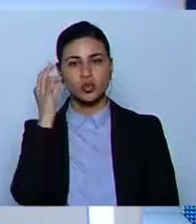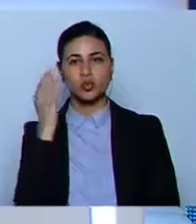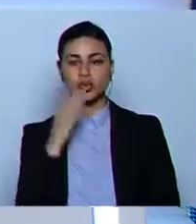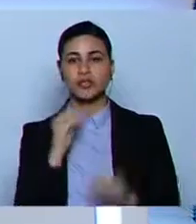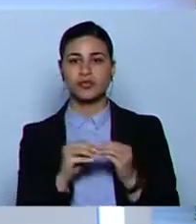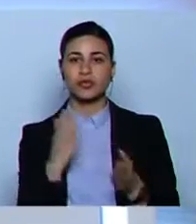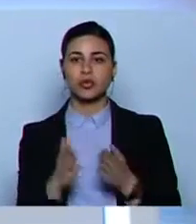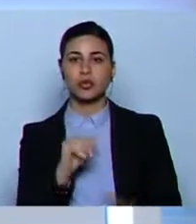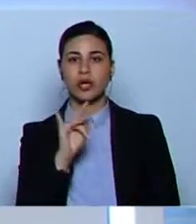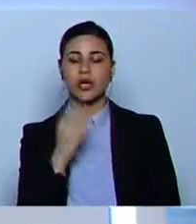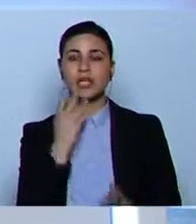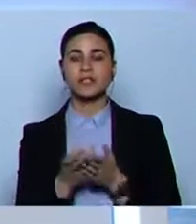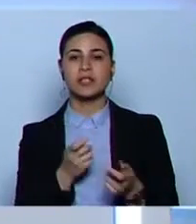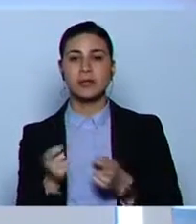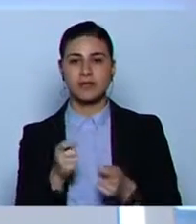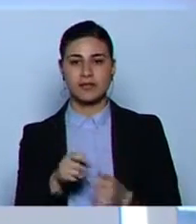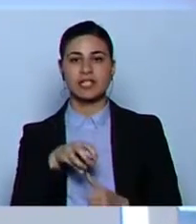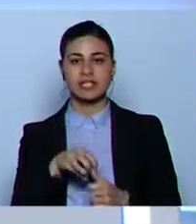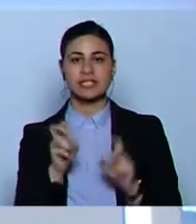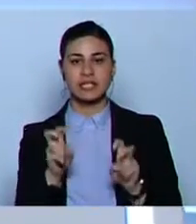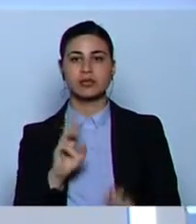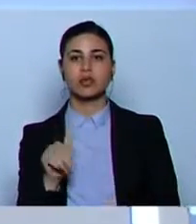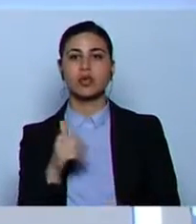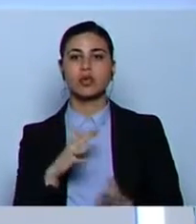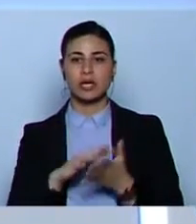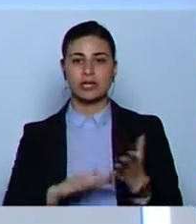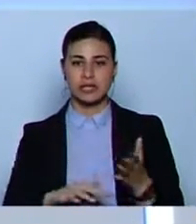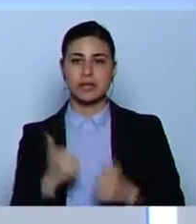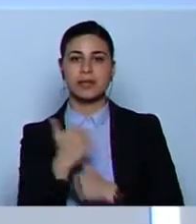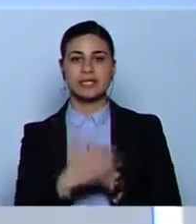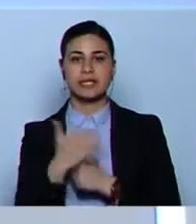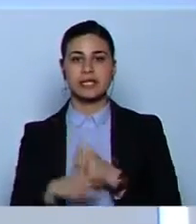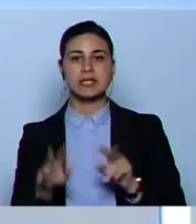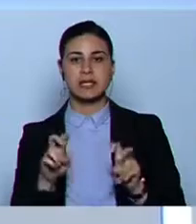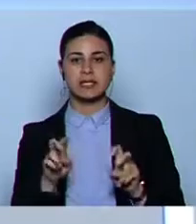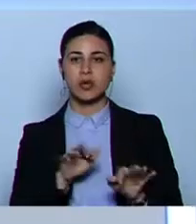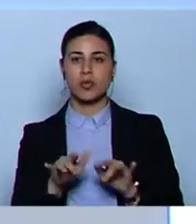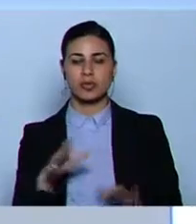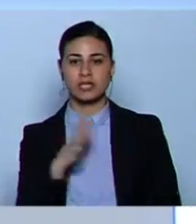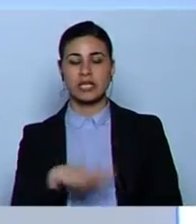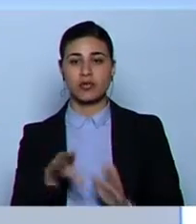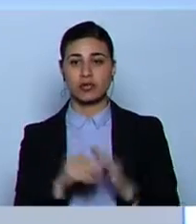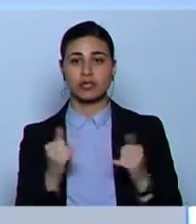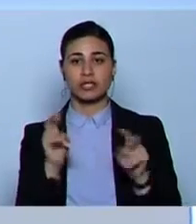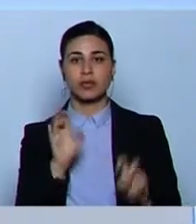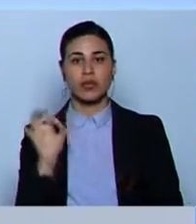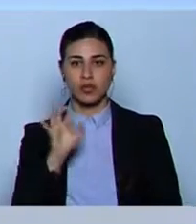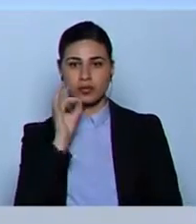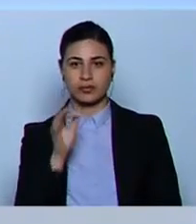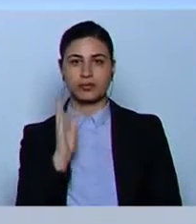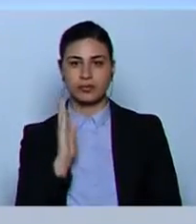თუ არა ქალაქები თვითმმართველი სტატუსს და როგორ გაგრძელდება დეცენტრალიზაციის პროცესი საქართველოში. დღეს სწორედ ამ თემაზე